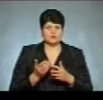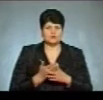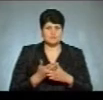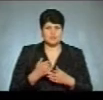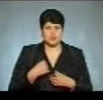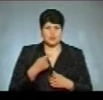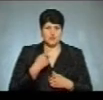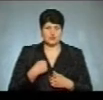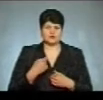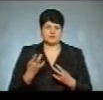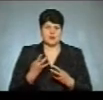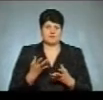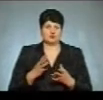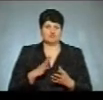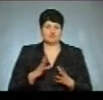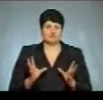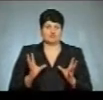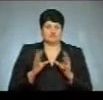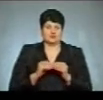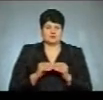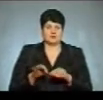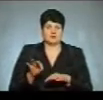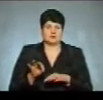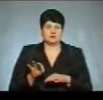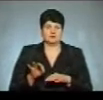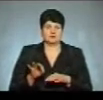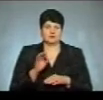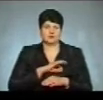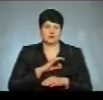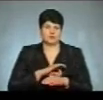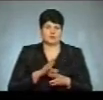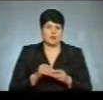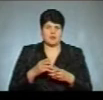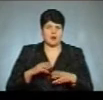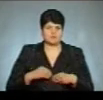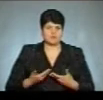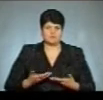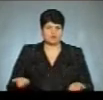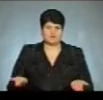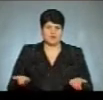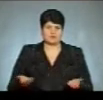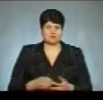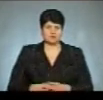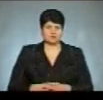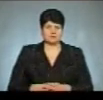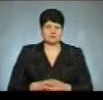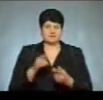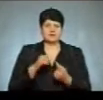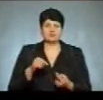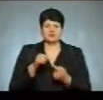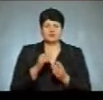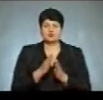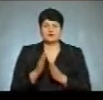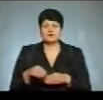треба, щоб було сукупний дохід чоловіка і жінки. Ми разом не проживаємо. Так, ви вірно кажете. Відповідно до порядку